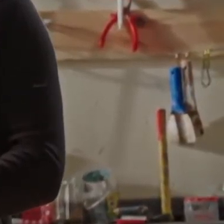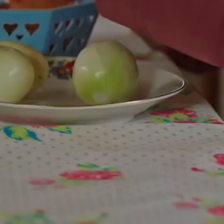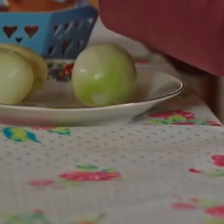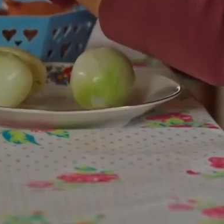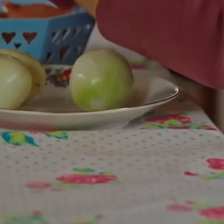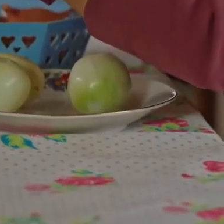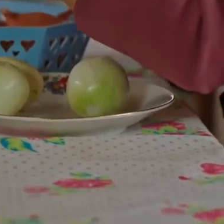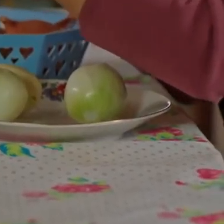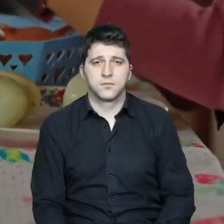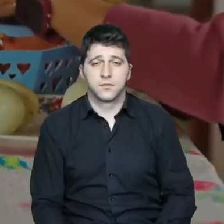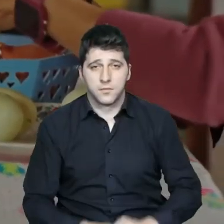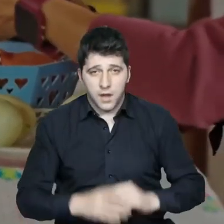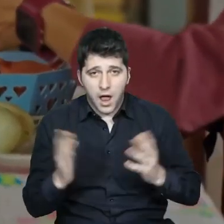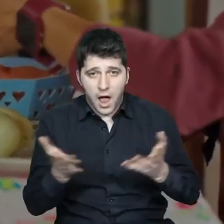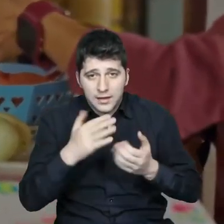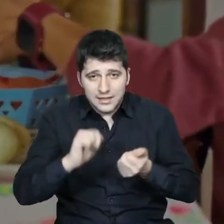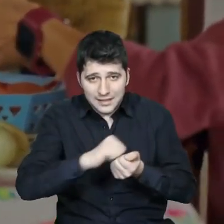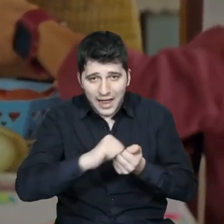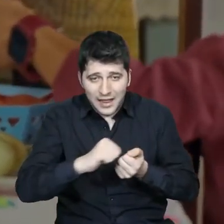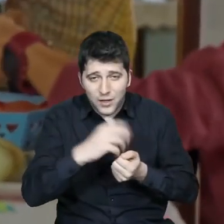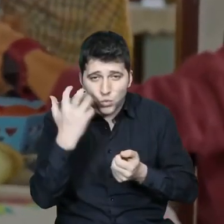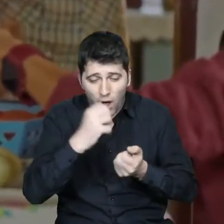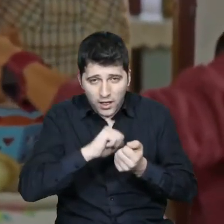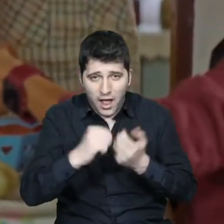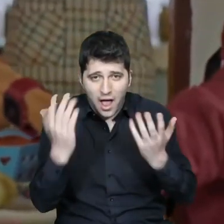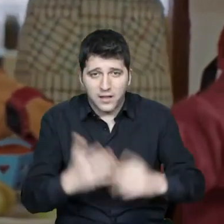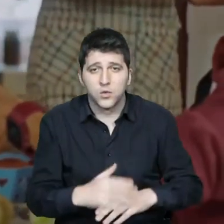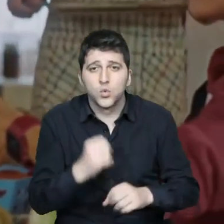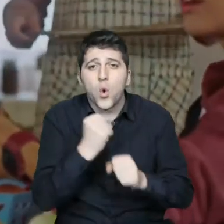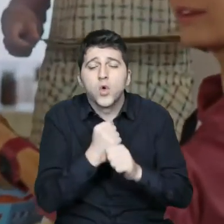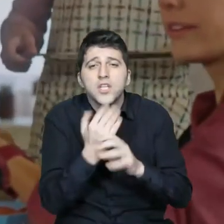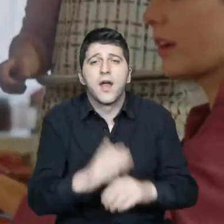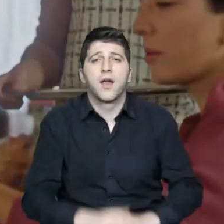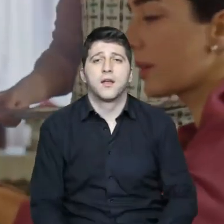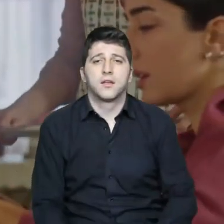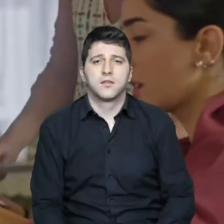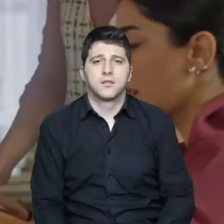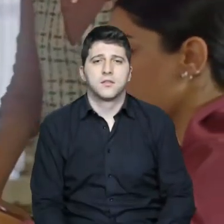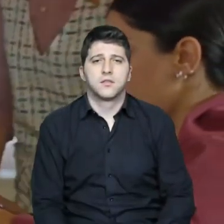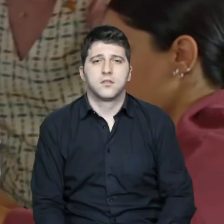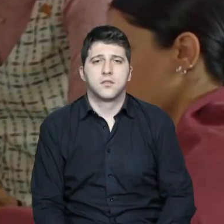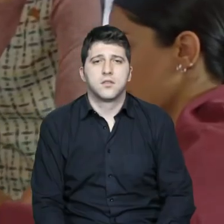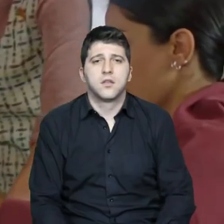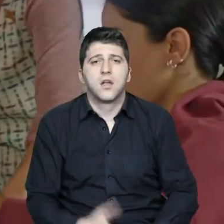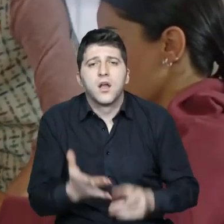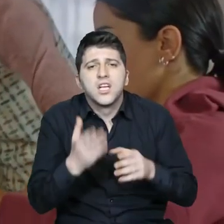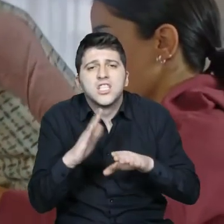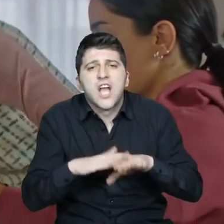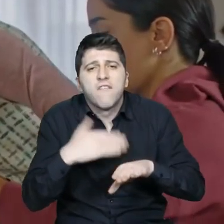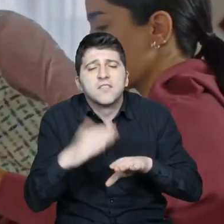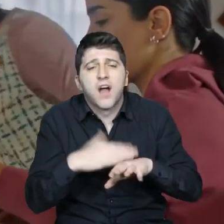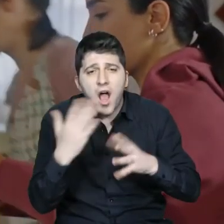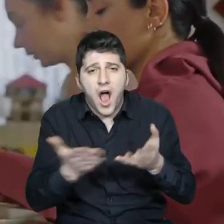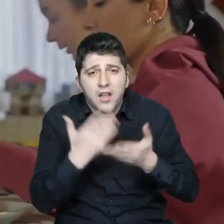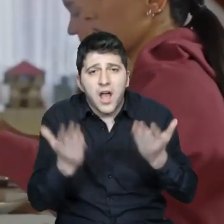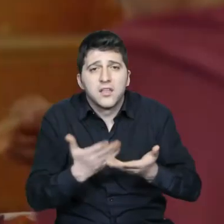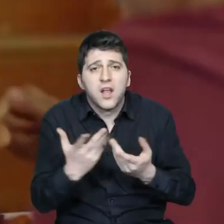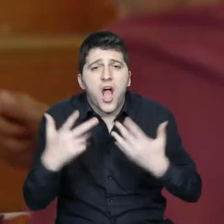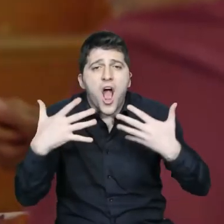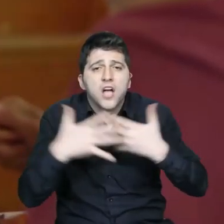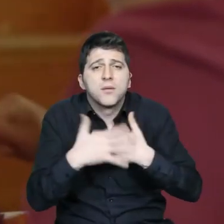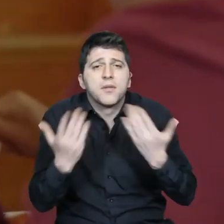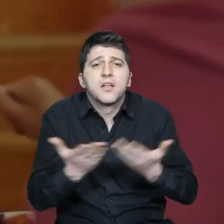Ev. Ya hadi artık rendele şu soğanları ya. Gökçe. Ne bu yavaşlık? Hadi ayıklayın pirince. Daha akşam